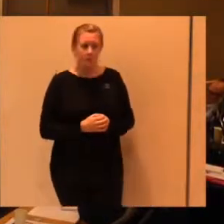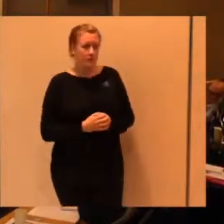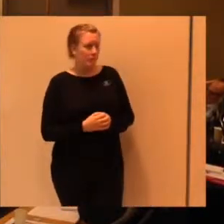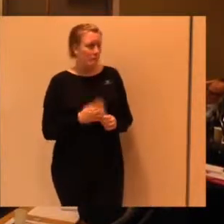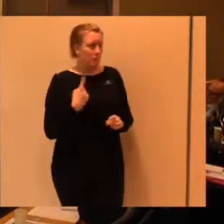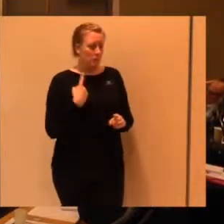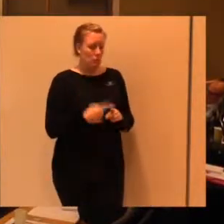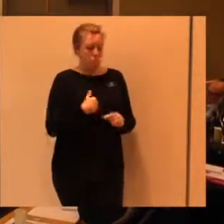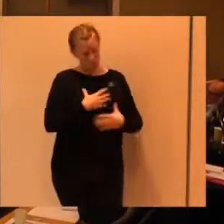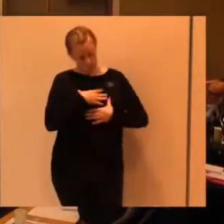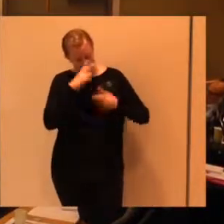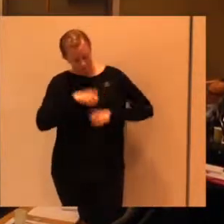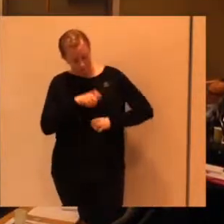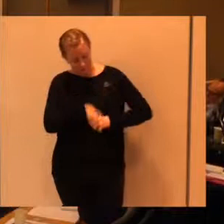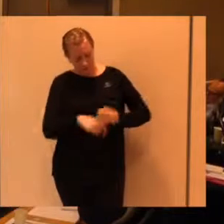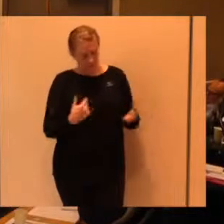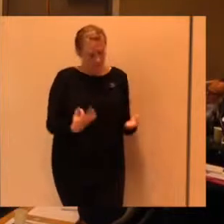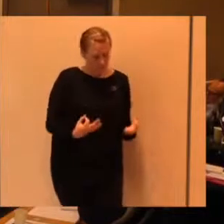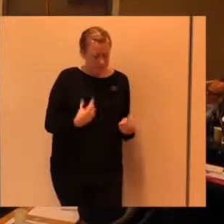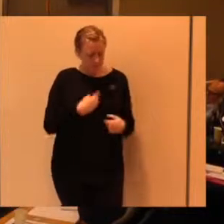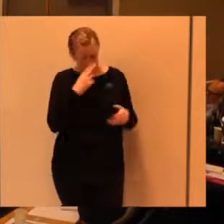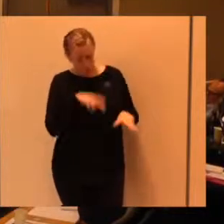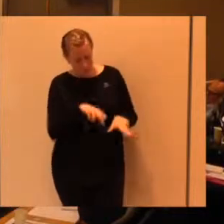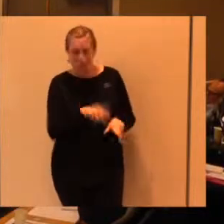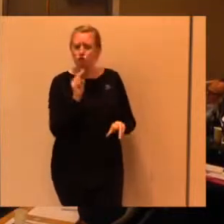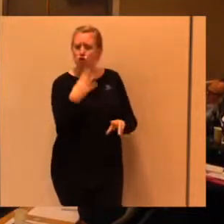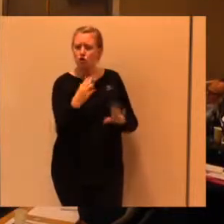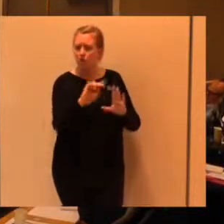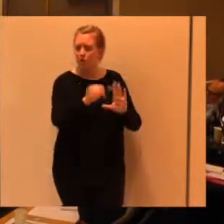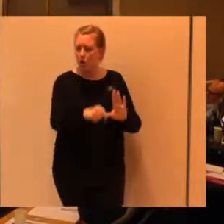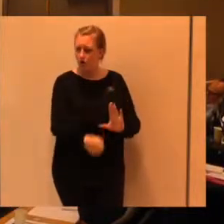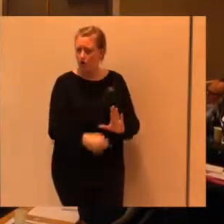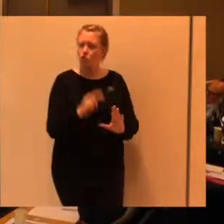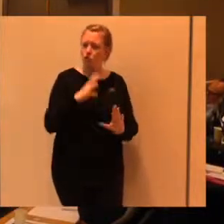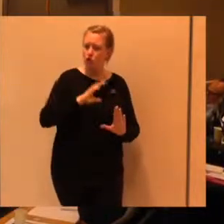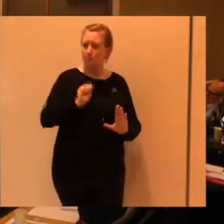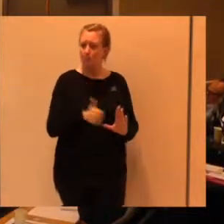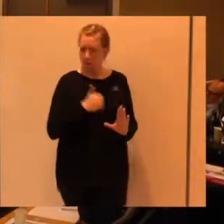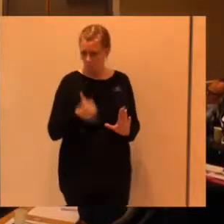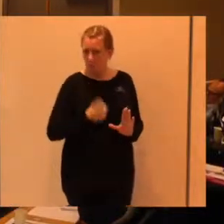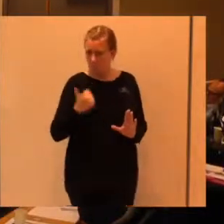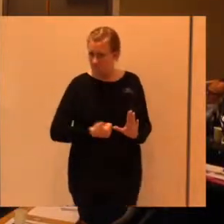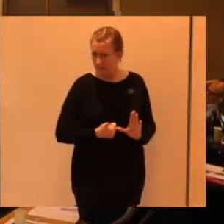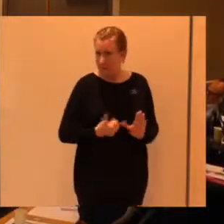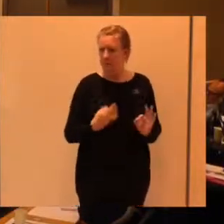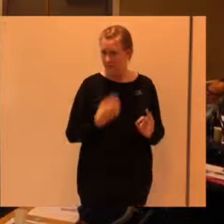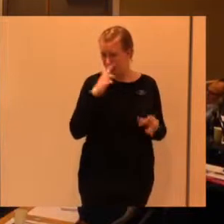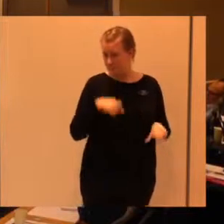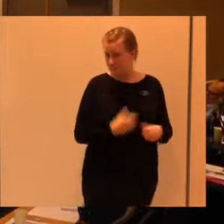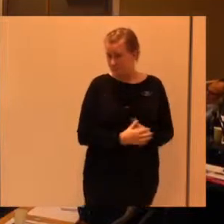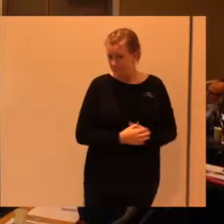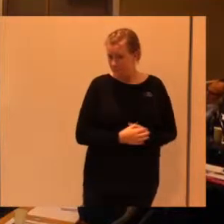som forskare när jag tittar på de här lite nya kraven eller nya behoven av tillgänglighet som växer